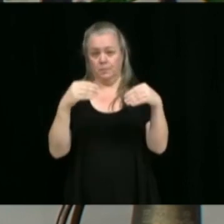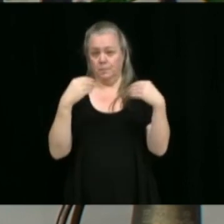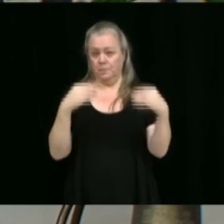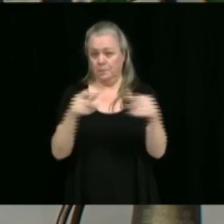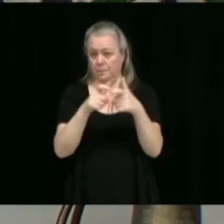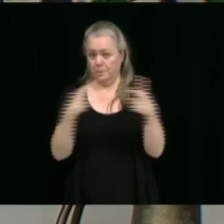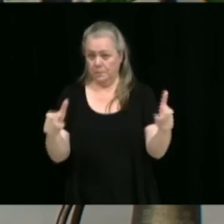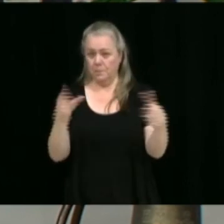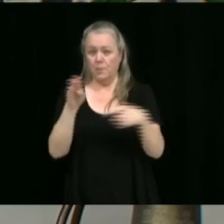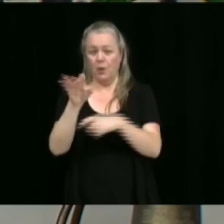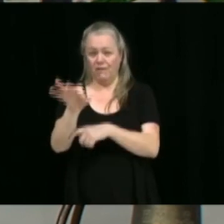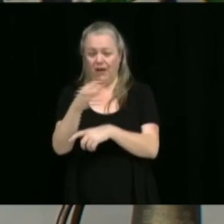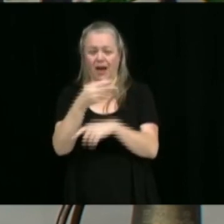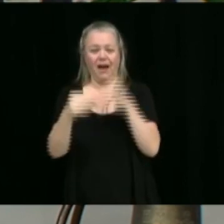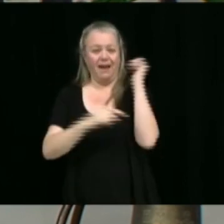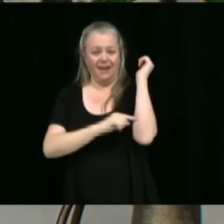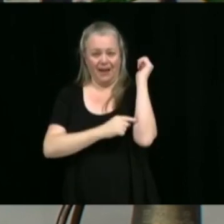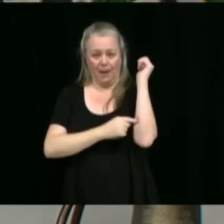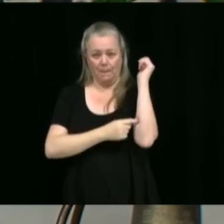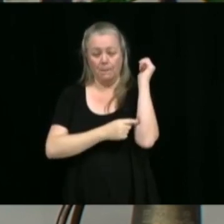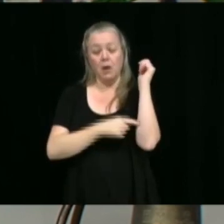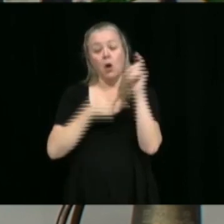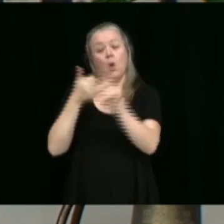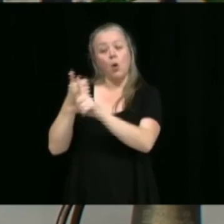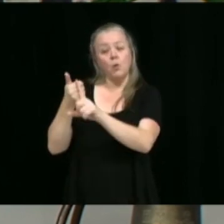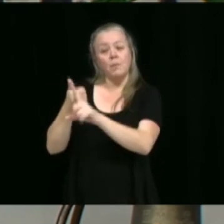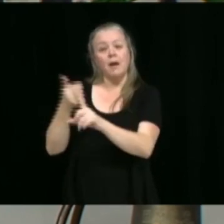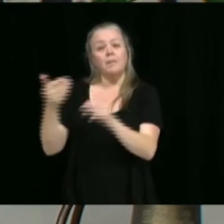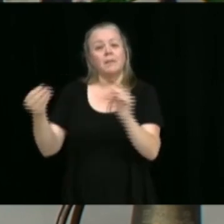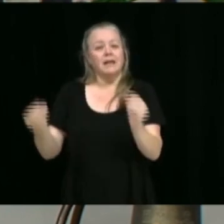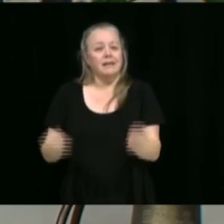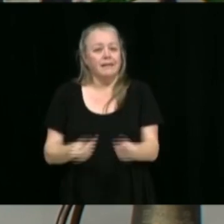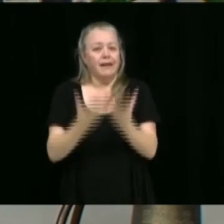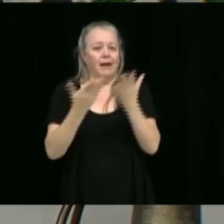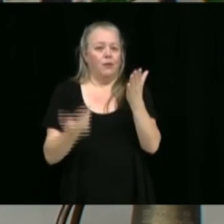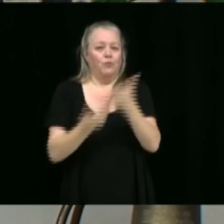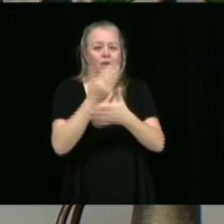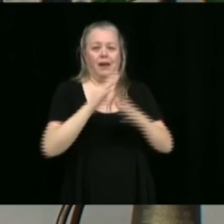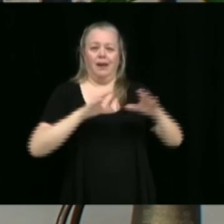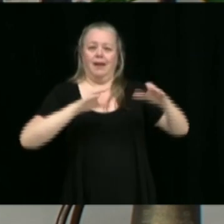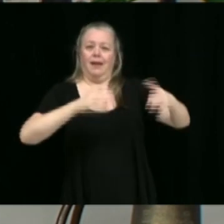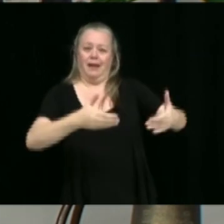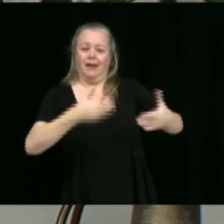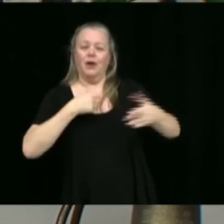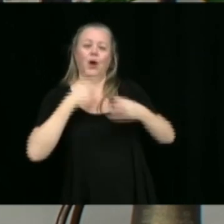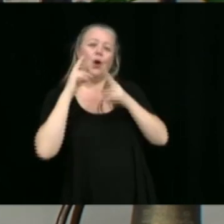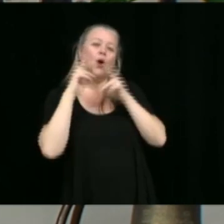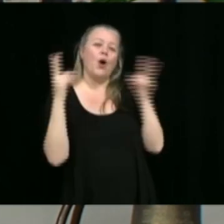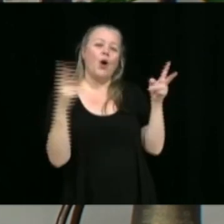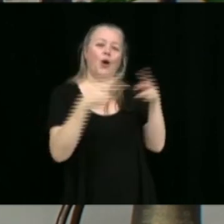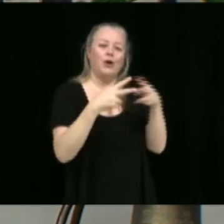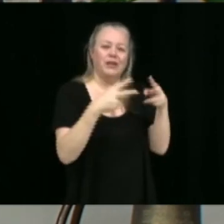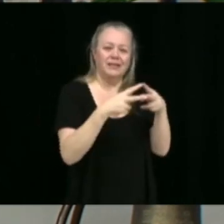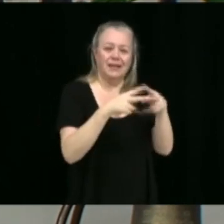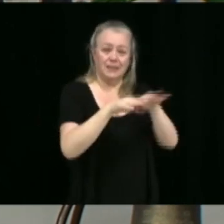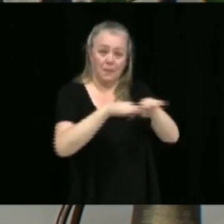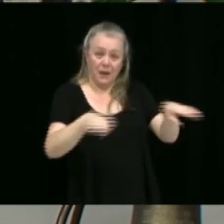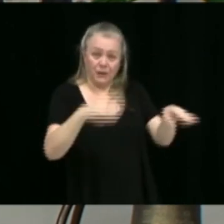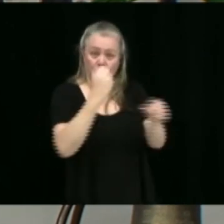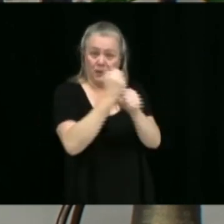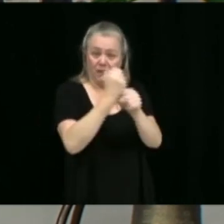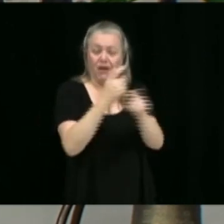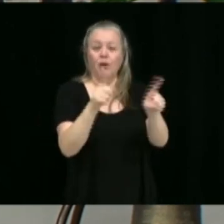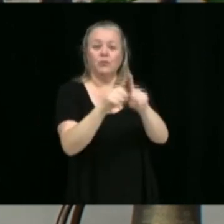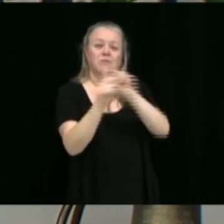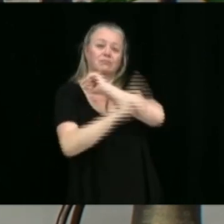de l'érable pour la création d'une nouvelle catégorie reconnaissance, plateau de travail et employabilité inclusive dans